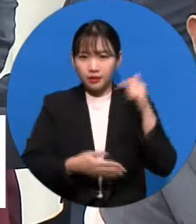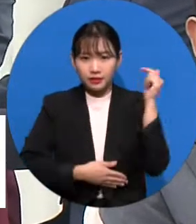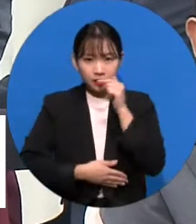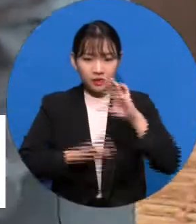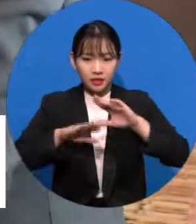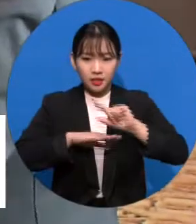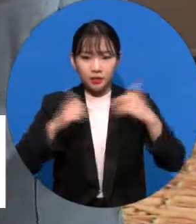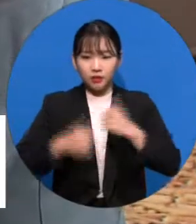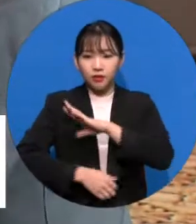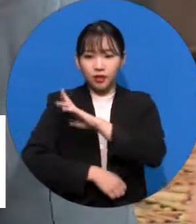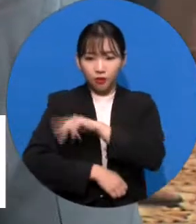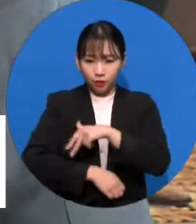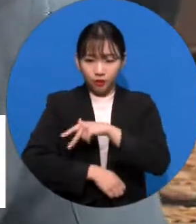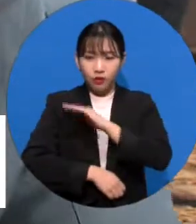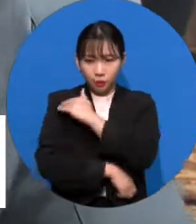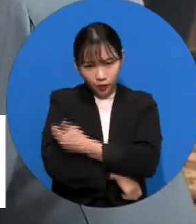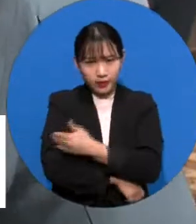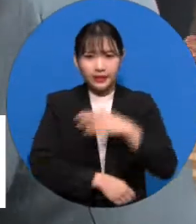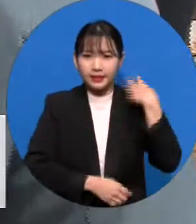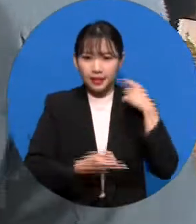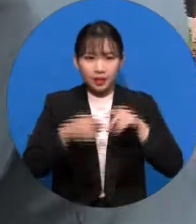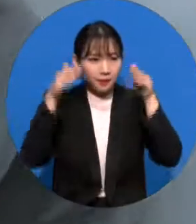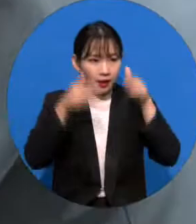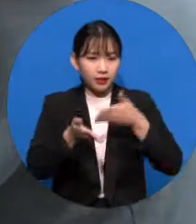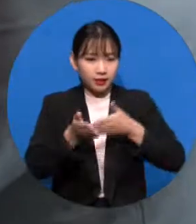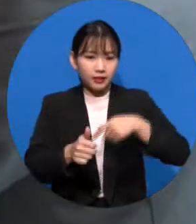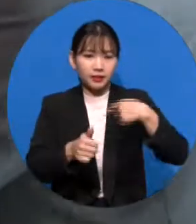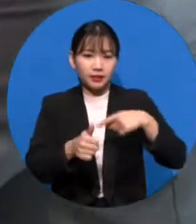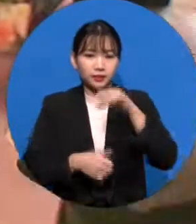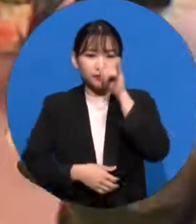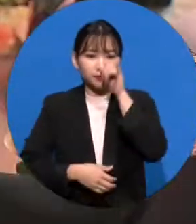지방의원의 권한과 책임에 대한 방향을 제시해주는 특강도 진행됐습니다.